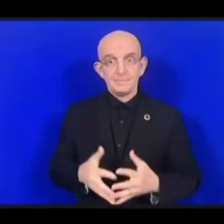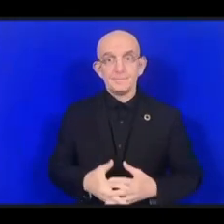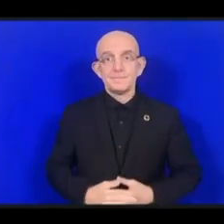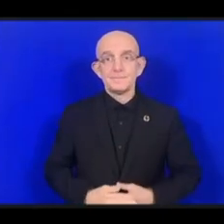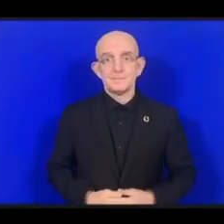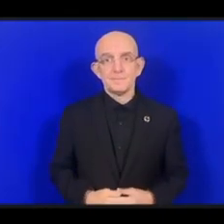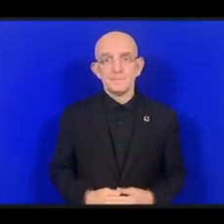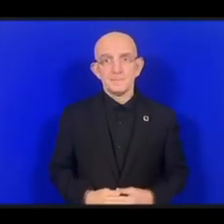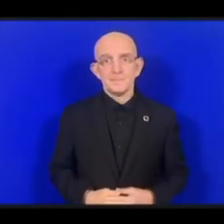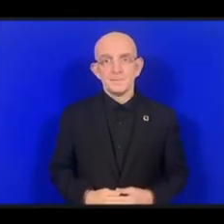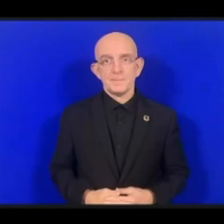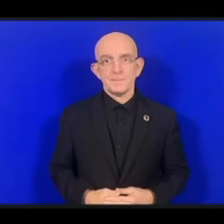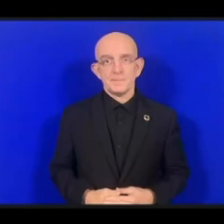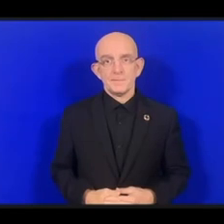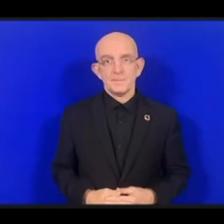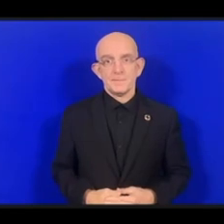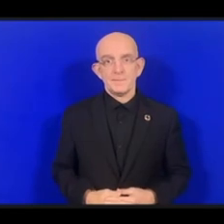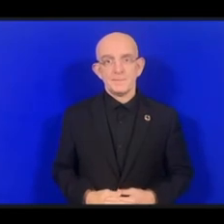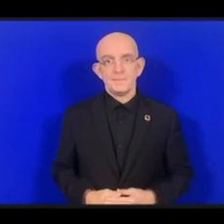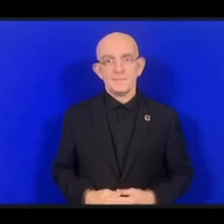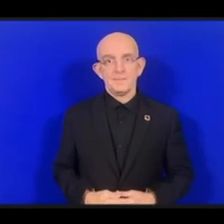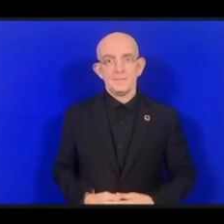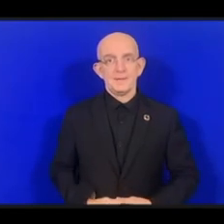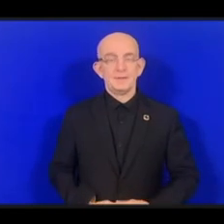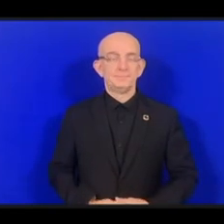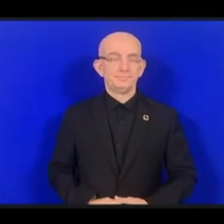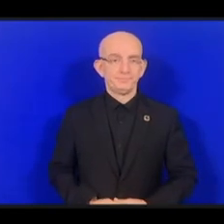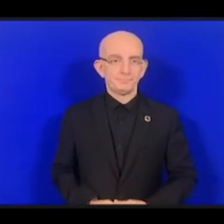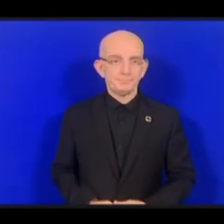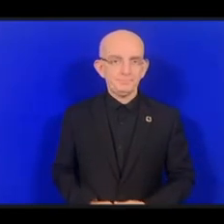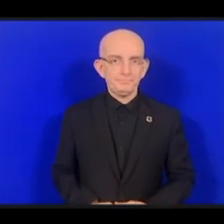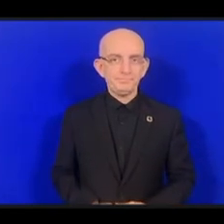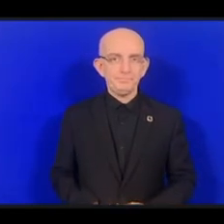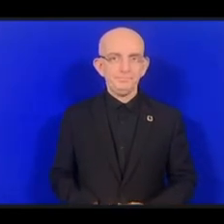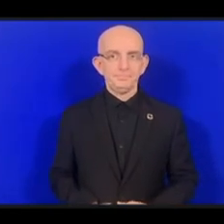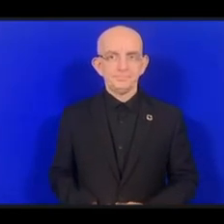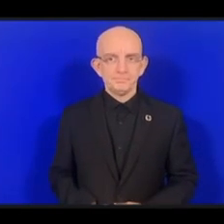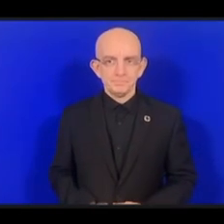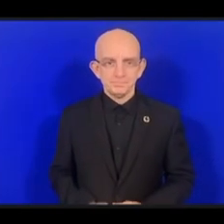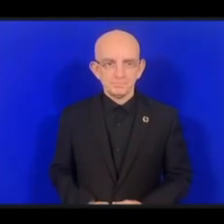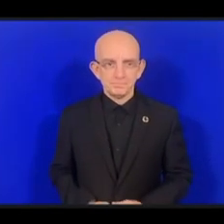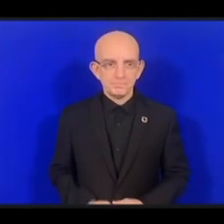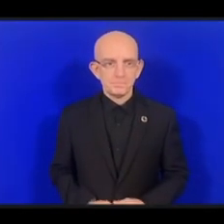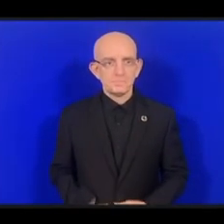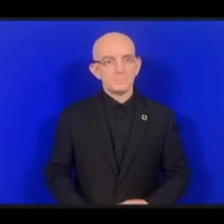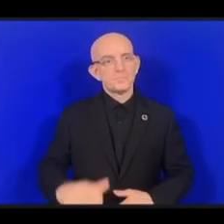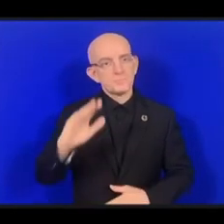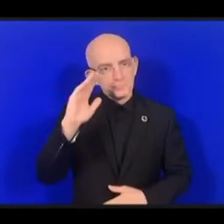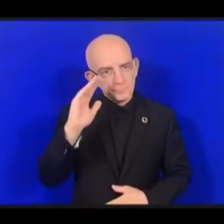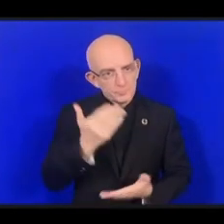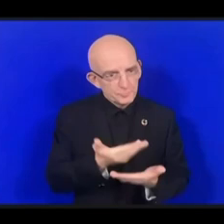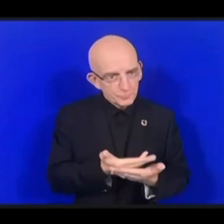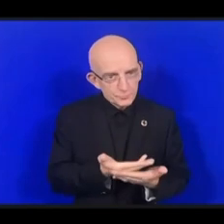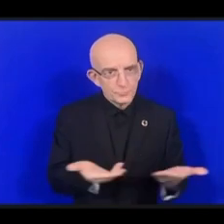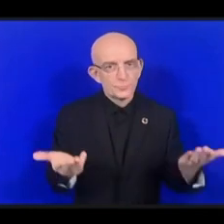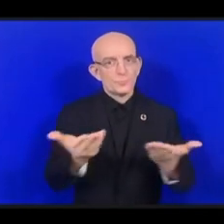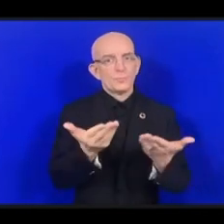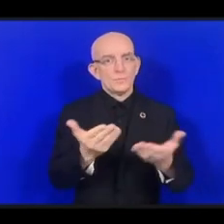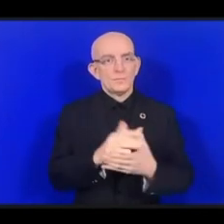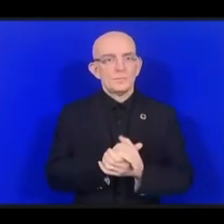sociales excellence cher participants mesdames et messieurs bonjour à